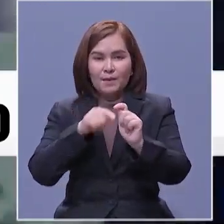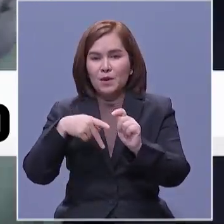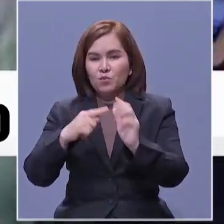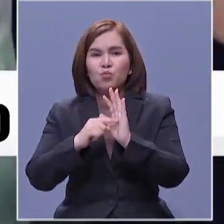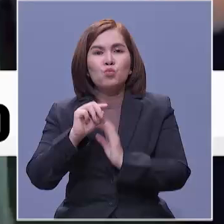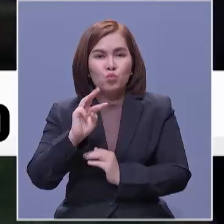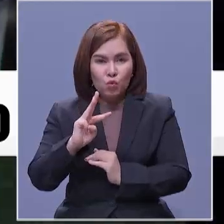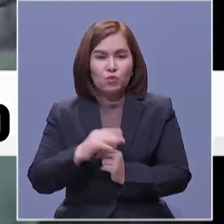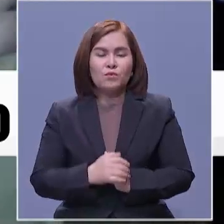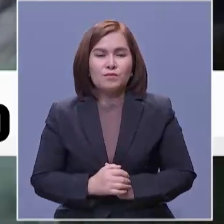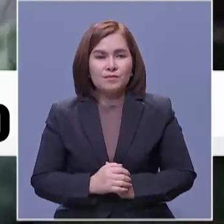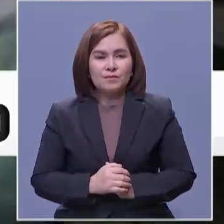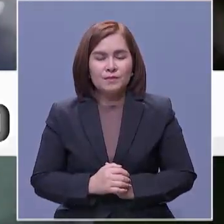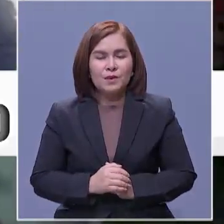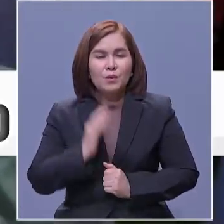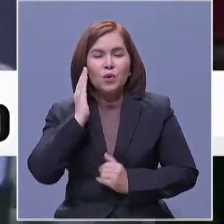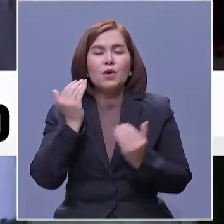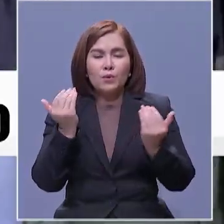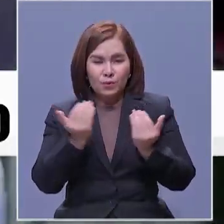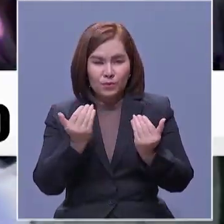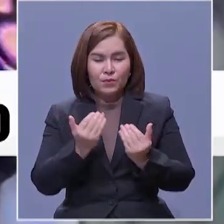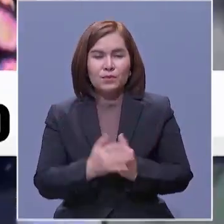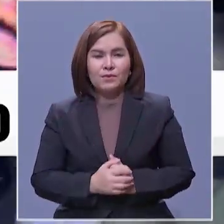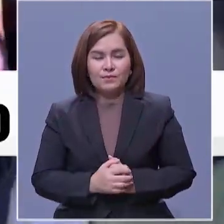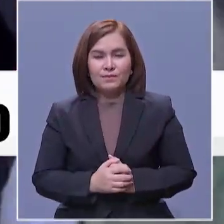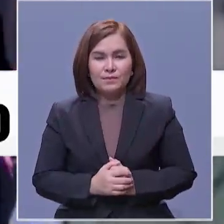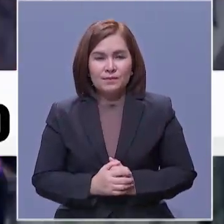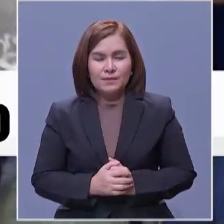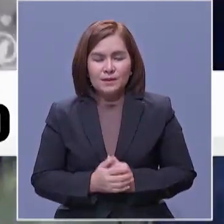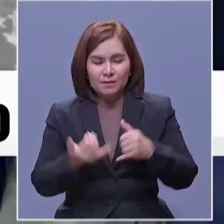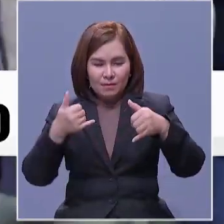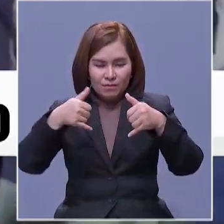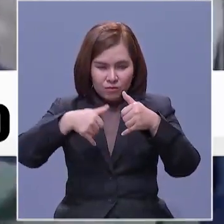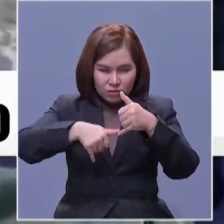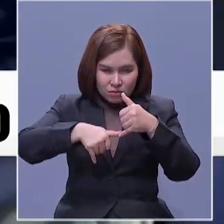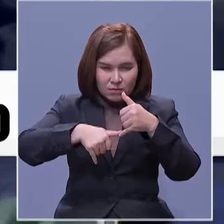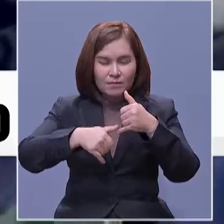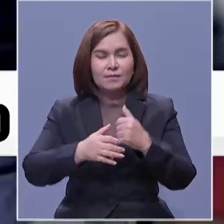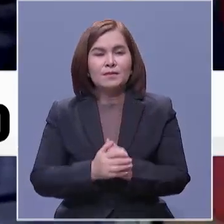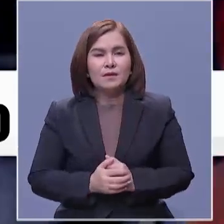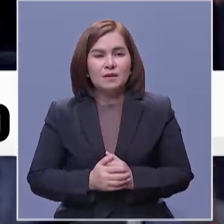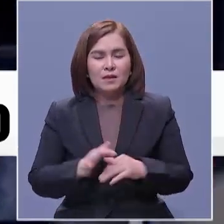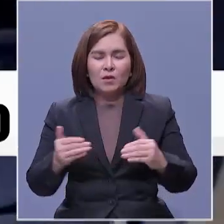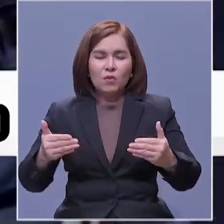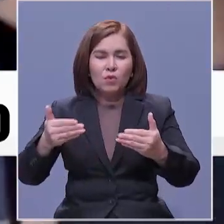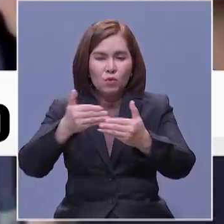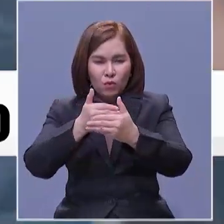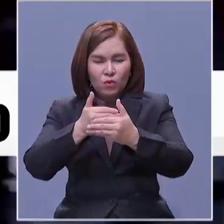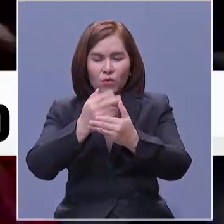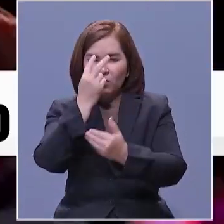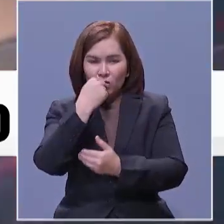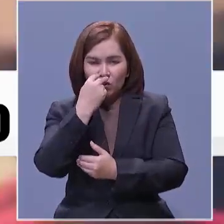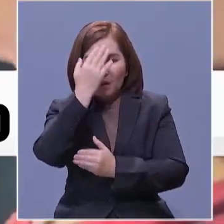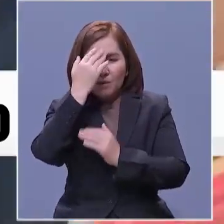ครับคุณสมบูรณ์ผู้เป็นลูกชายอย่างที่เราเห็นเมื่อสักครู่นี้ก็ก้มลงกราบแม่ก่อนที่ทั้งสองจะกอดกันร้อง